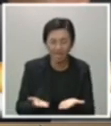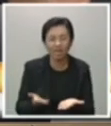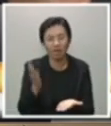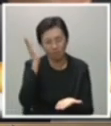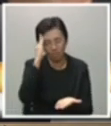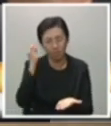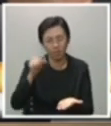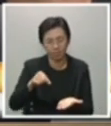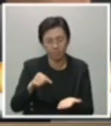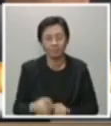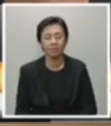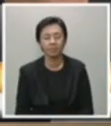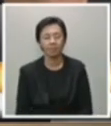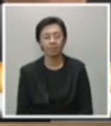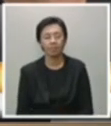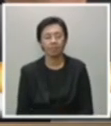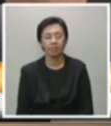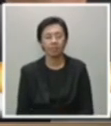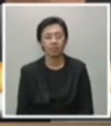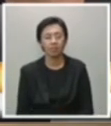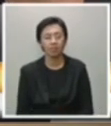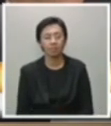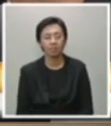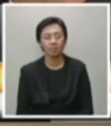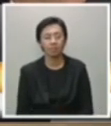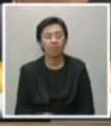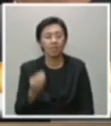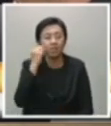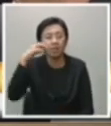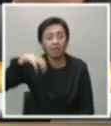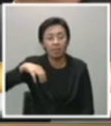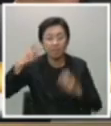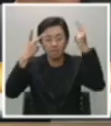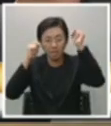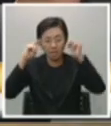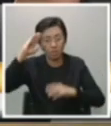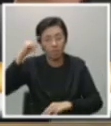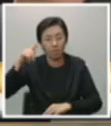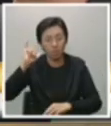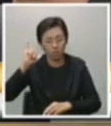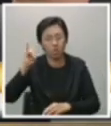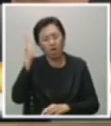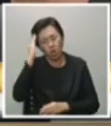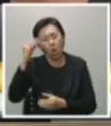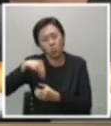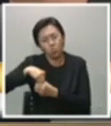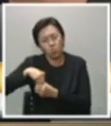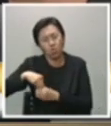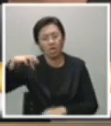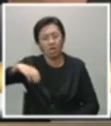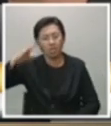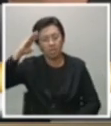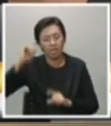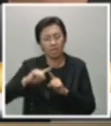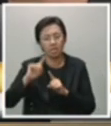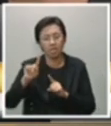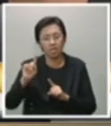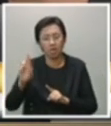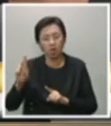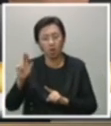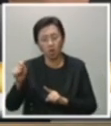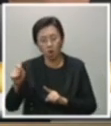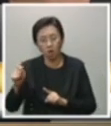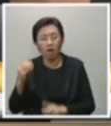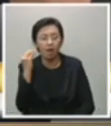ครับกรณีบ้านพักที่พลเอกประยุทธ์จันทร์โอชาอยู่ทุกวันนี้ในกรมทหารราบที่1รักษาพระอง